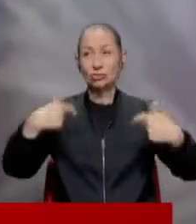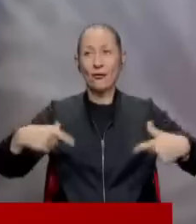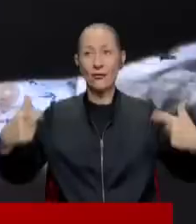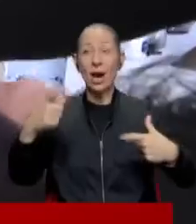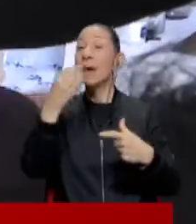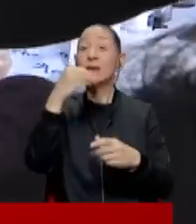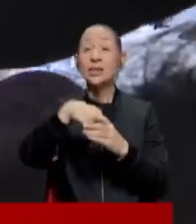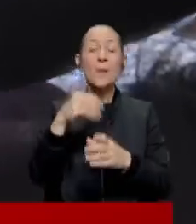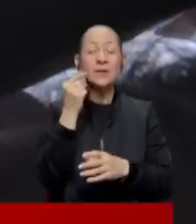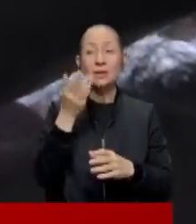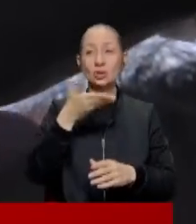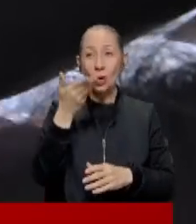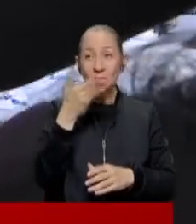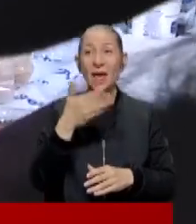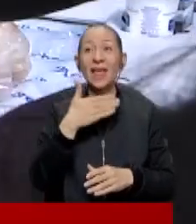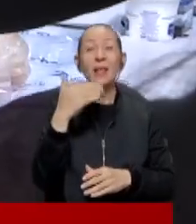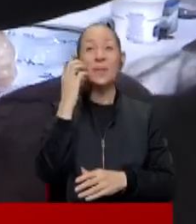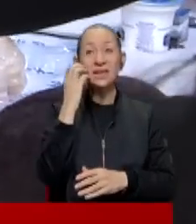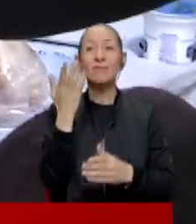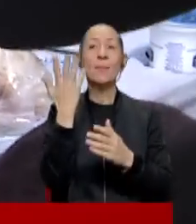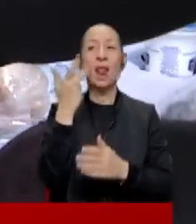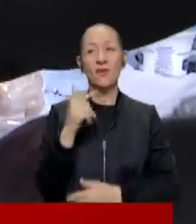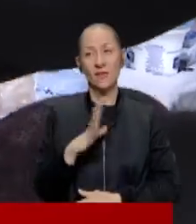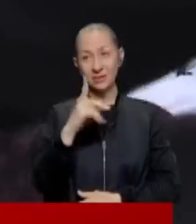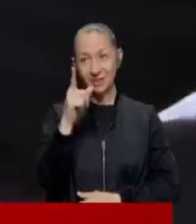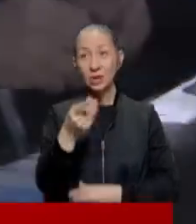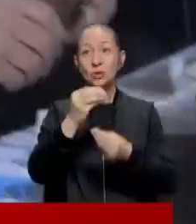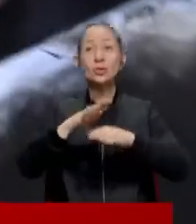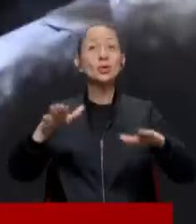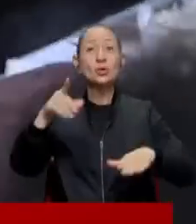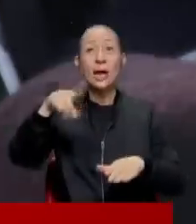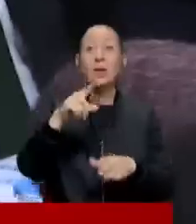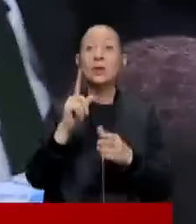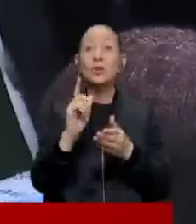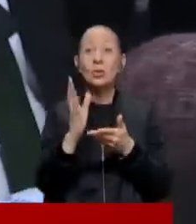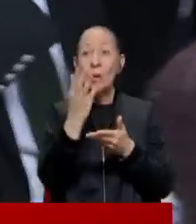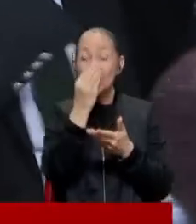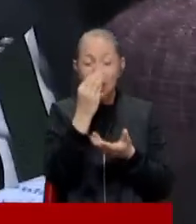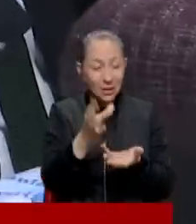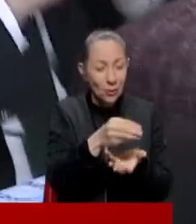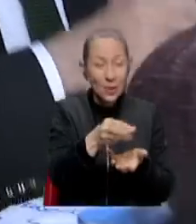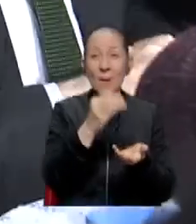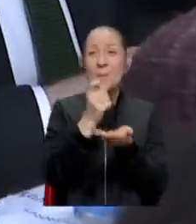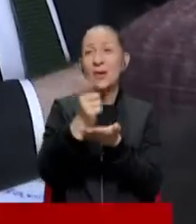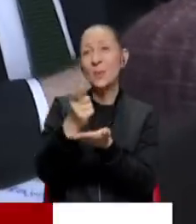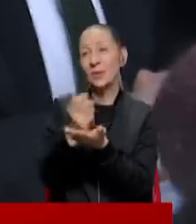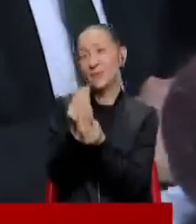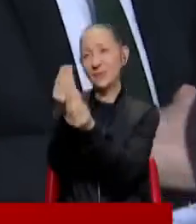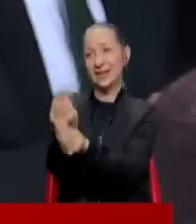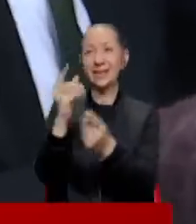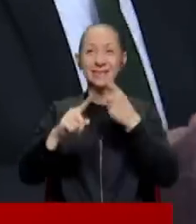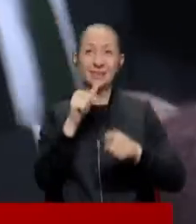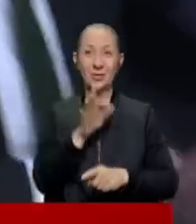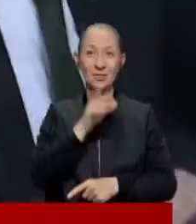menüde mercimek çorbası etli patates ve Pilav vardı çocuklarsa topladıkları çiçekleri ve mektuplarını verdiler